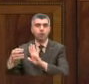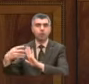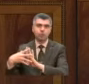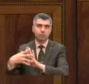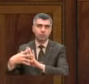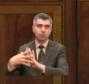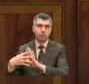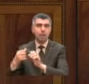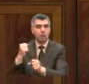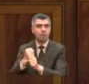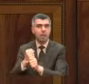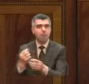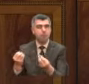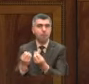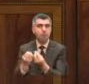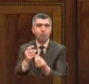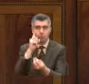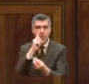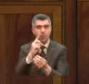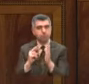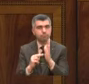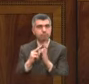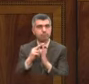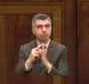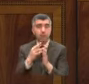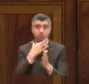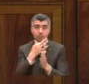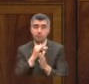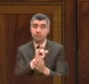شغالين مع القطاعات الوزاريه، ولكن هذا واحد التدافع راه ماشي ساهل، من